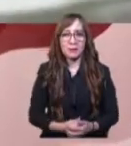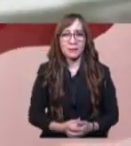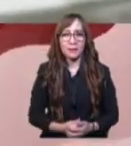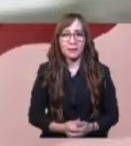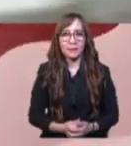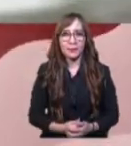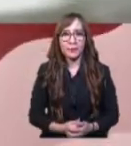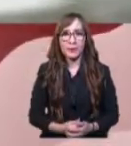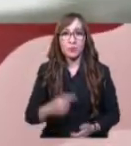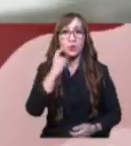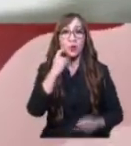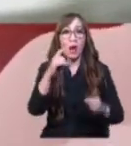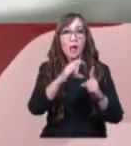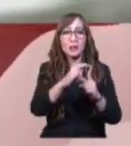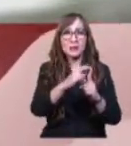konteks digital ini